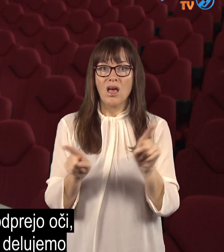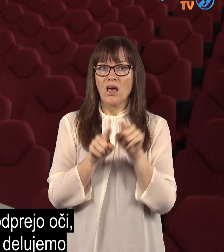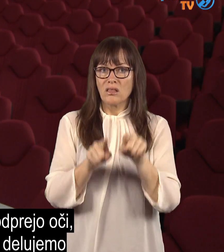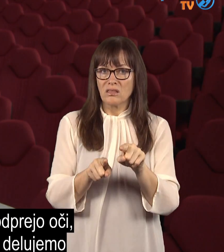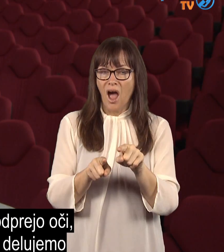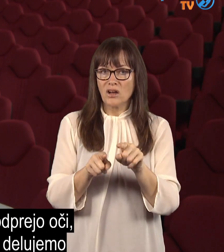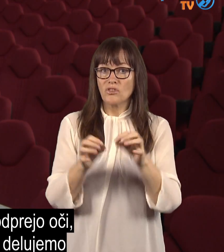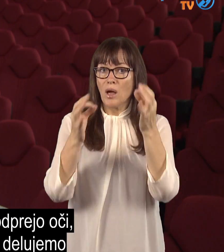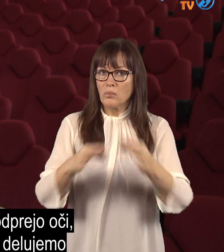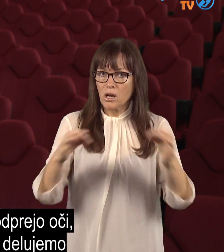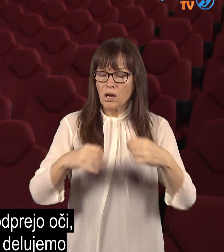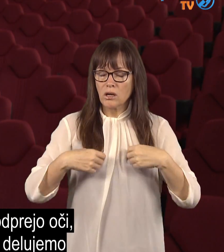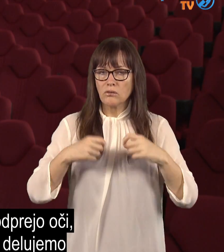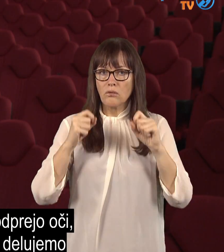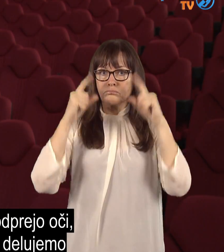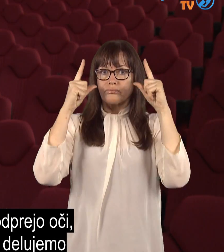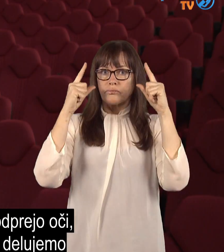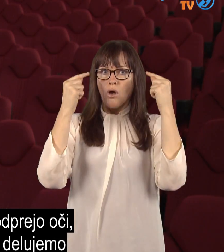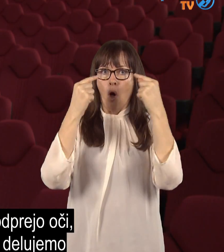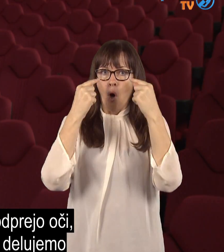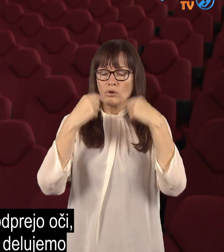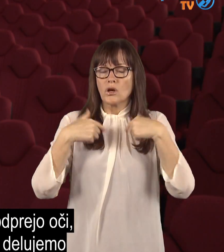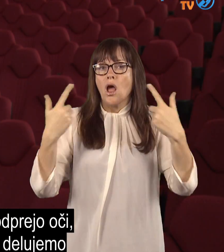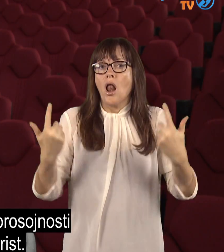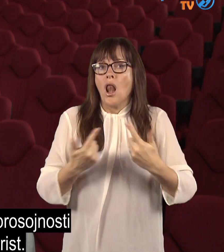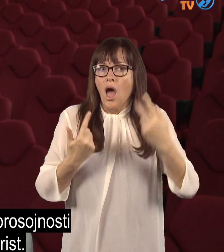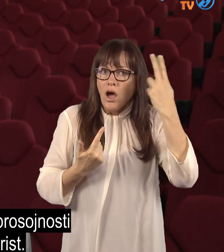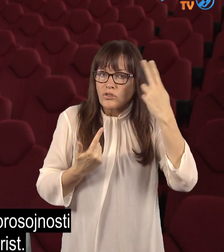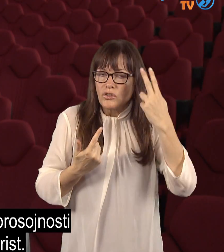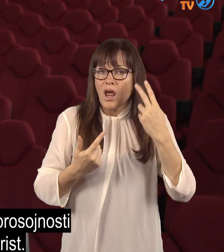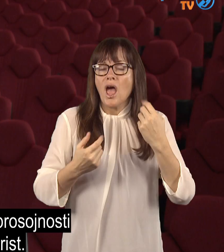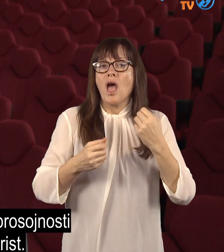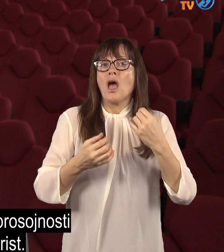nam odprejo oči, da potem lažje delujemo v svojem